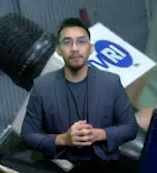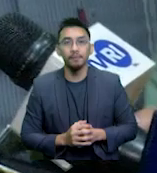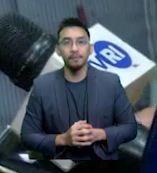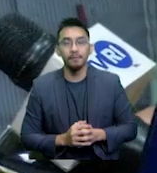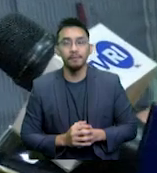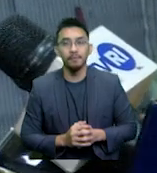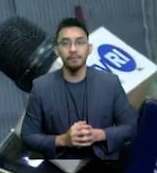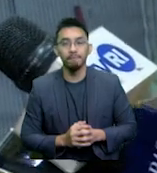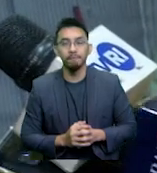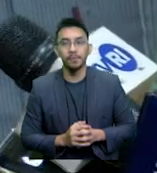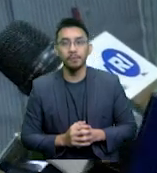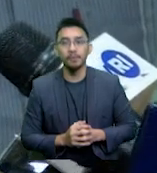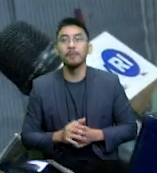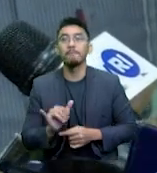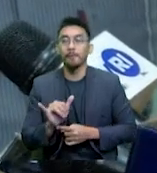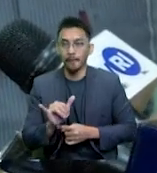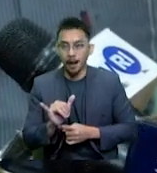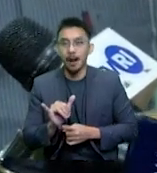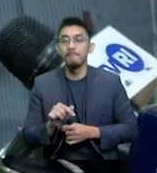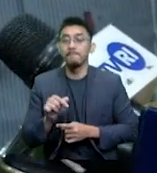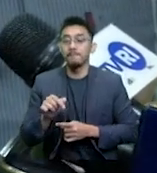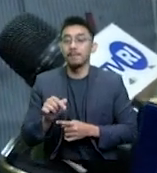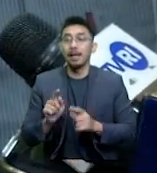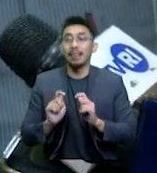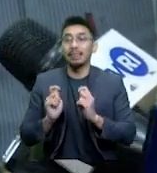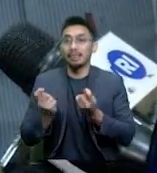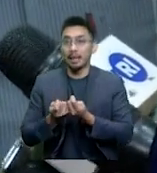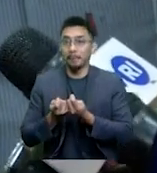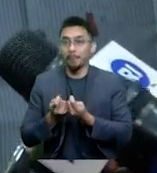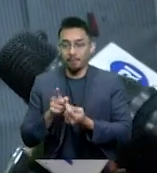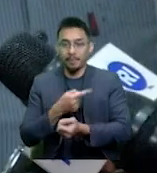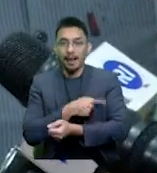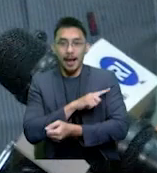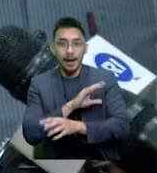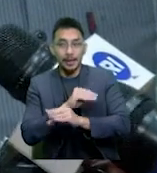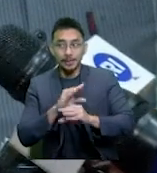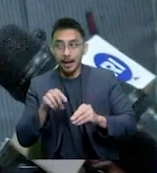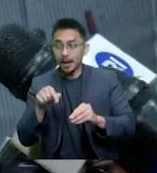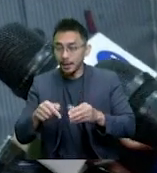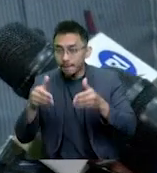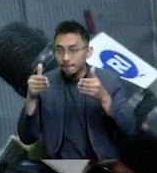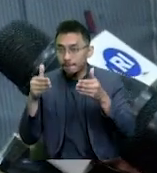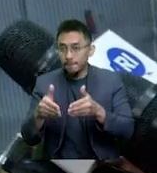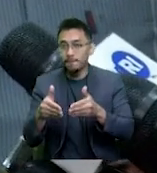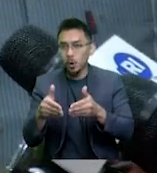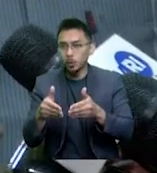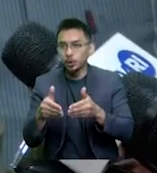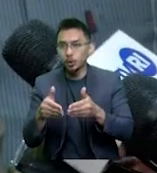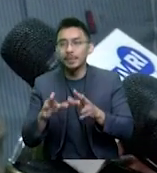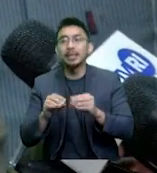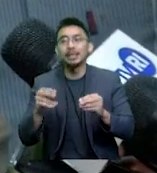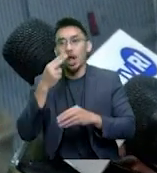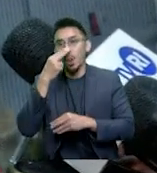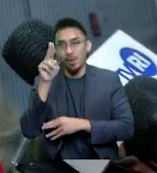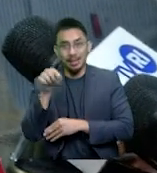Ke salah satu unit di Kementerian Tenaga Kerja yang membidangi pekerjaan migran Indonesia.